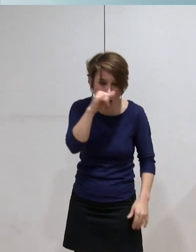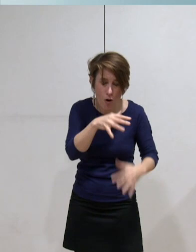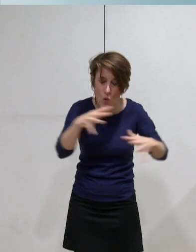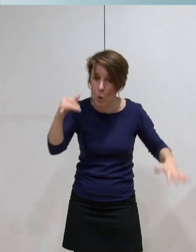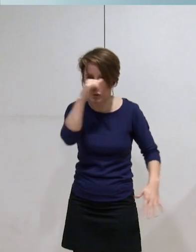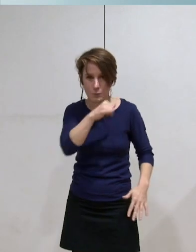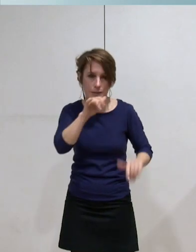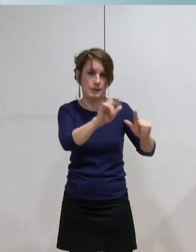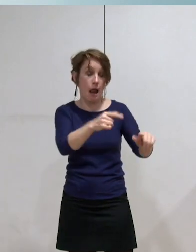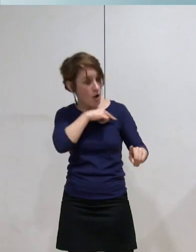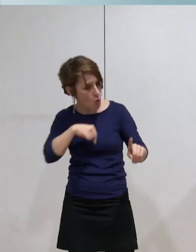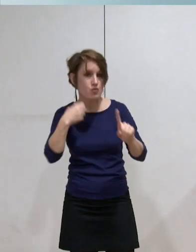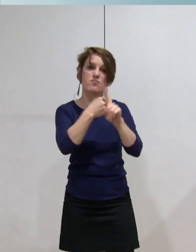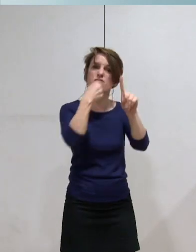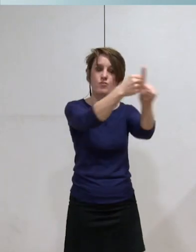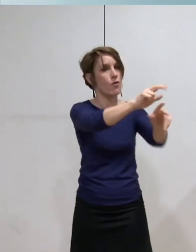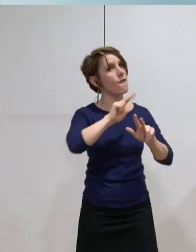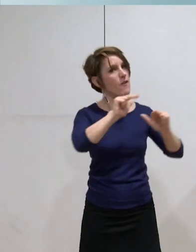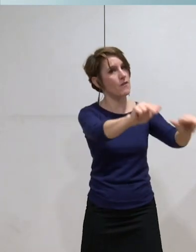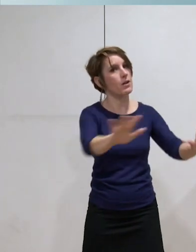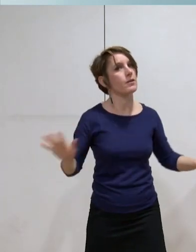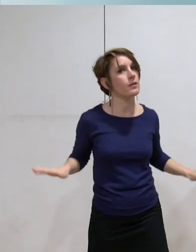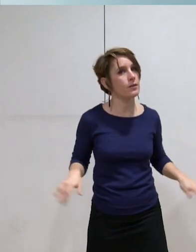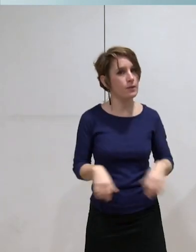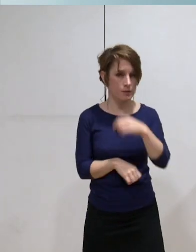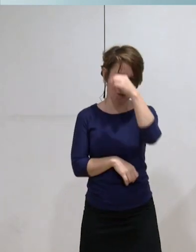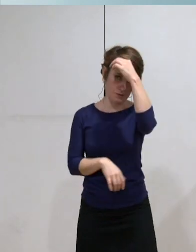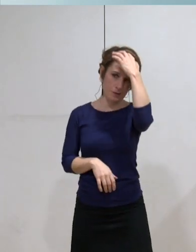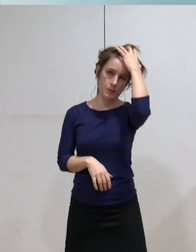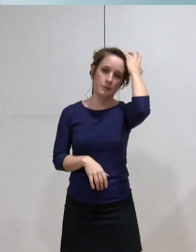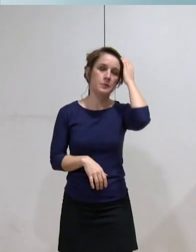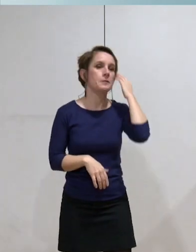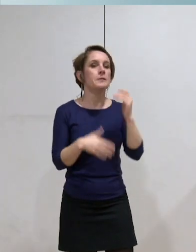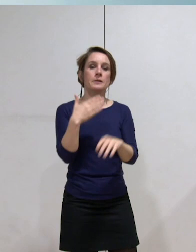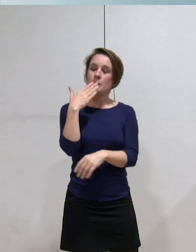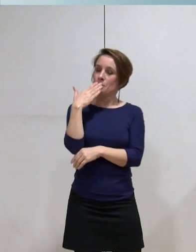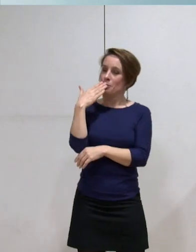2016 merci Monsieur Bron